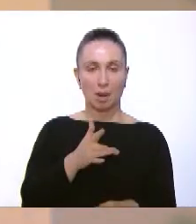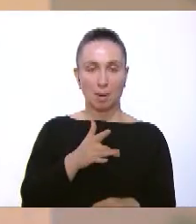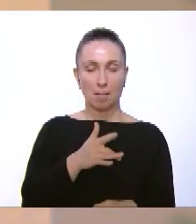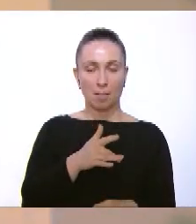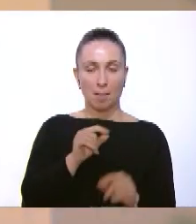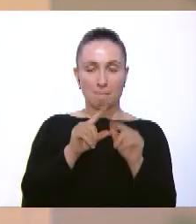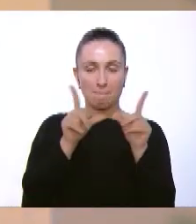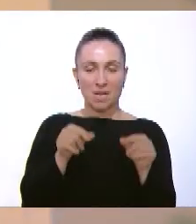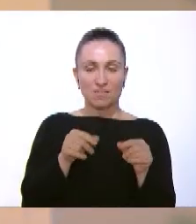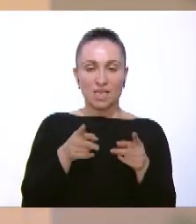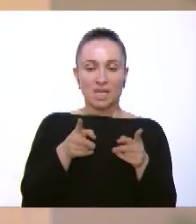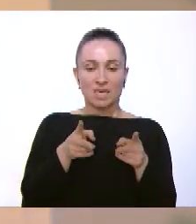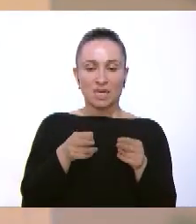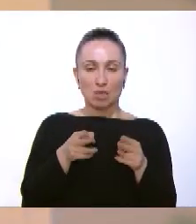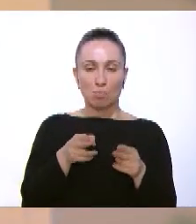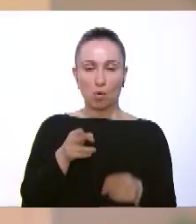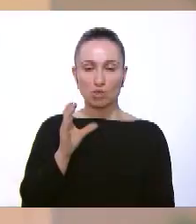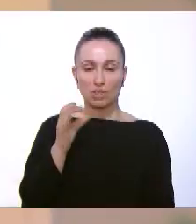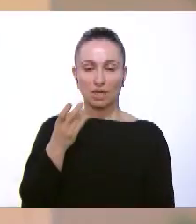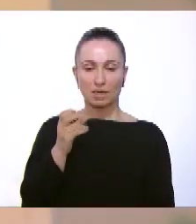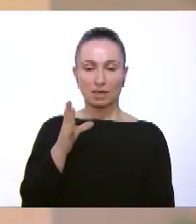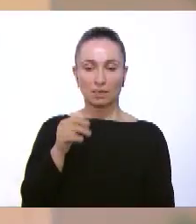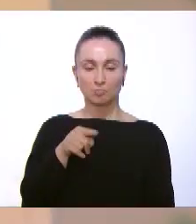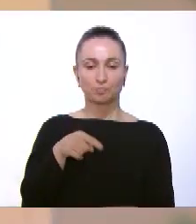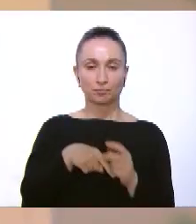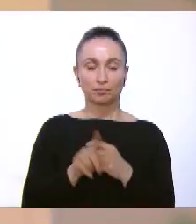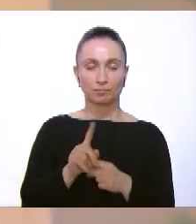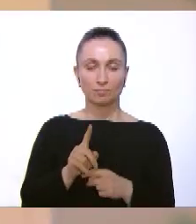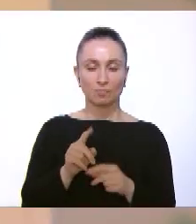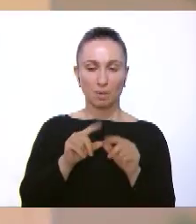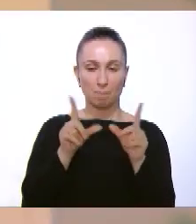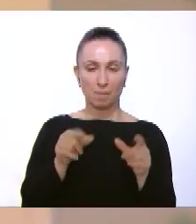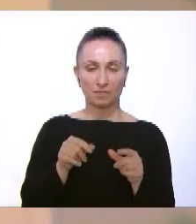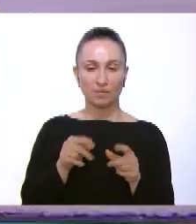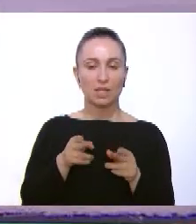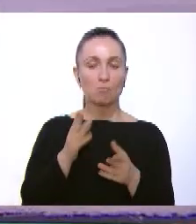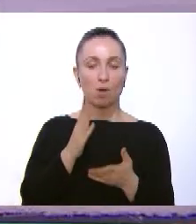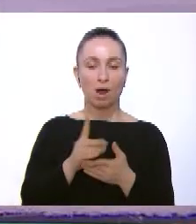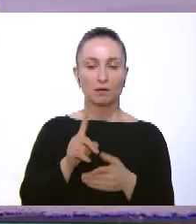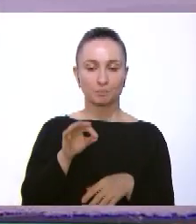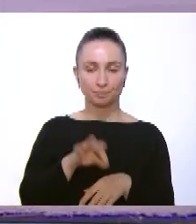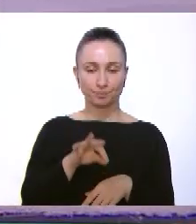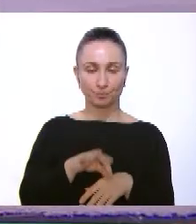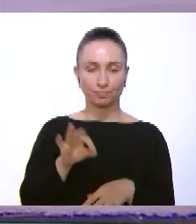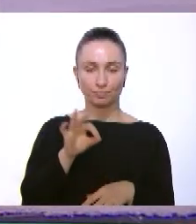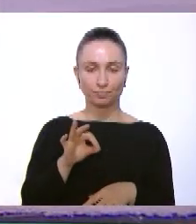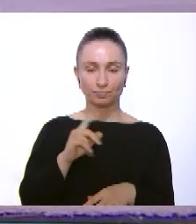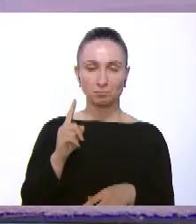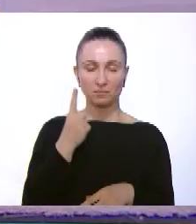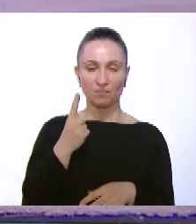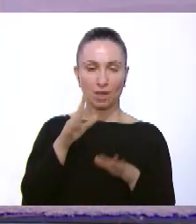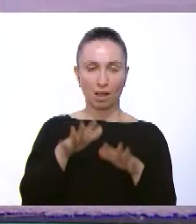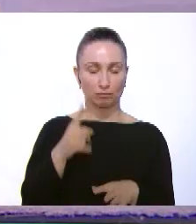კიბოს სკრინინგი. ეს რას ნიშნავს? ფილტვის კიბო არის ონკოლოგიური ავადობის სტრუქტურაში პირველ